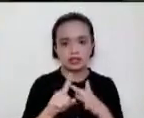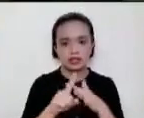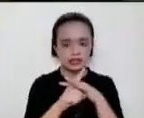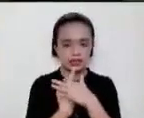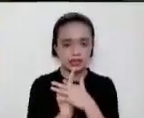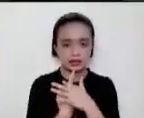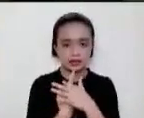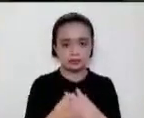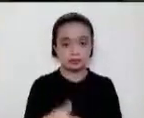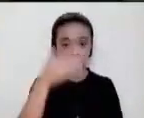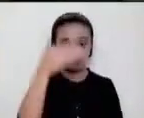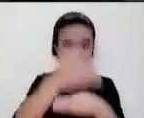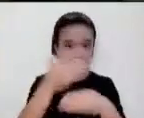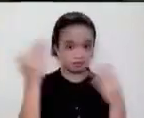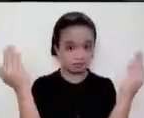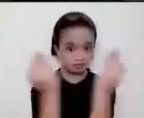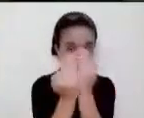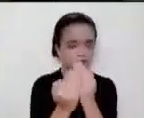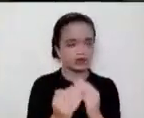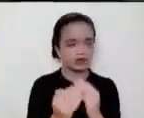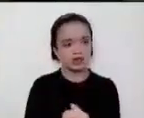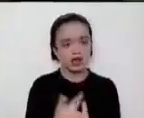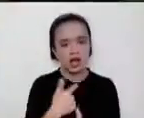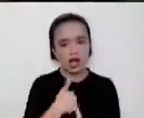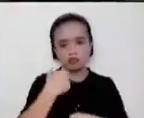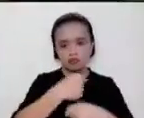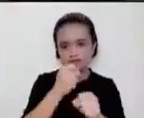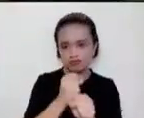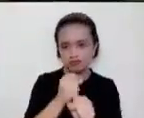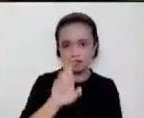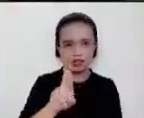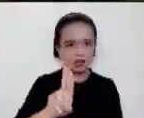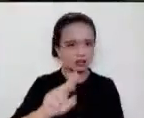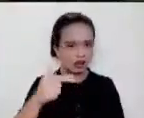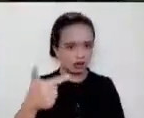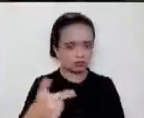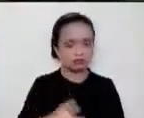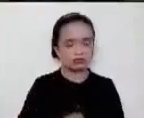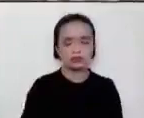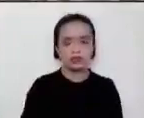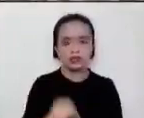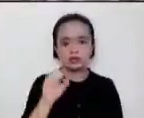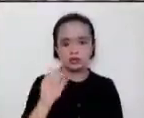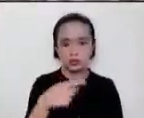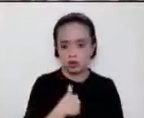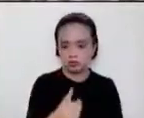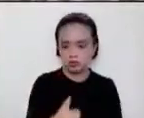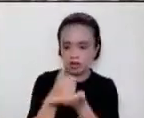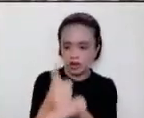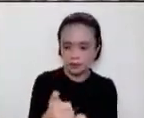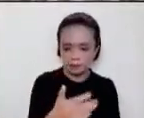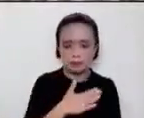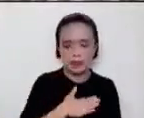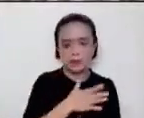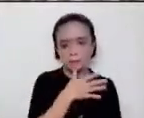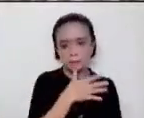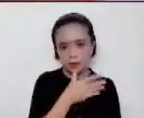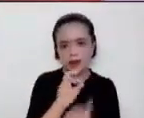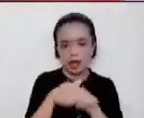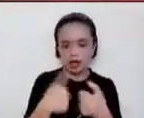nag-lockdown po, gumawa na po kami ng basahan. So tinutulungan ko po yung mama ko gumagawa ng basahan